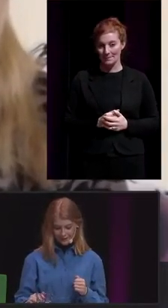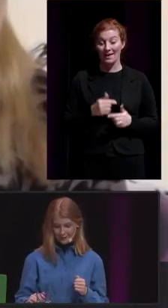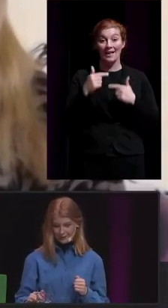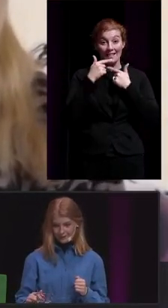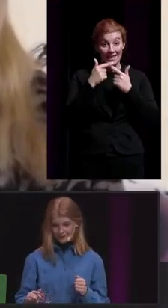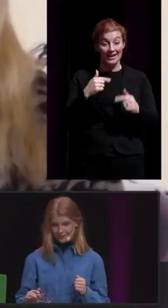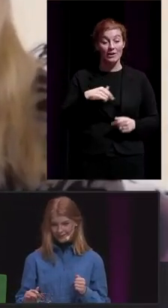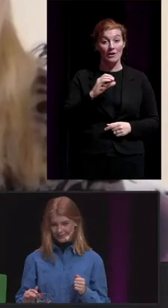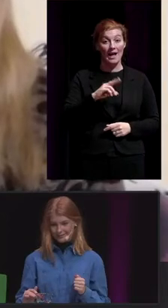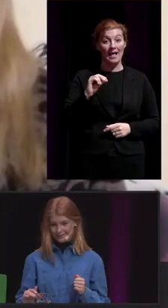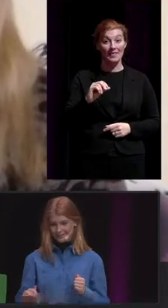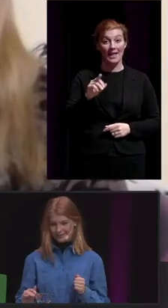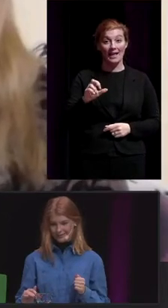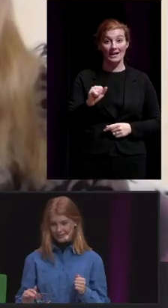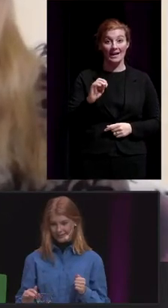Ragen.